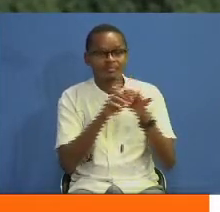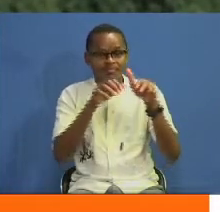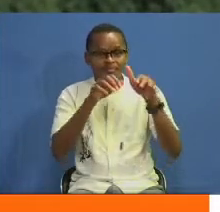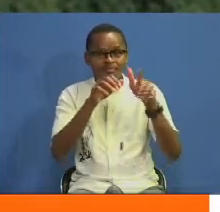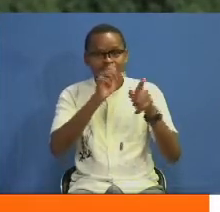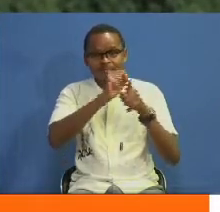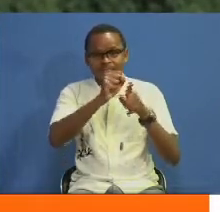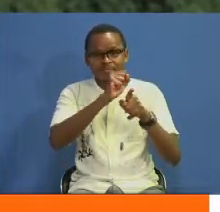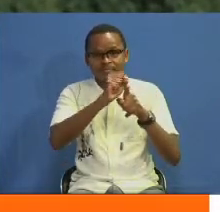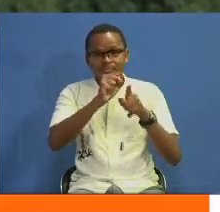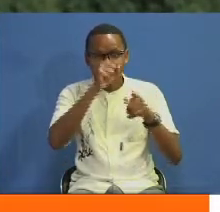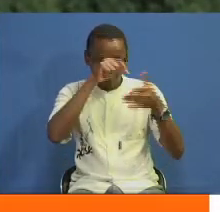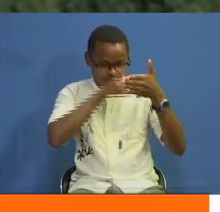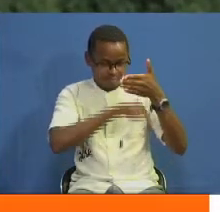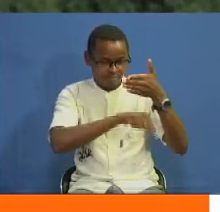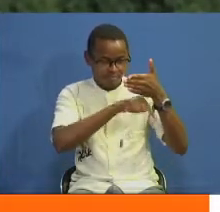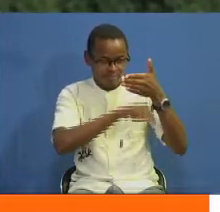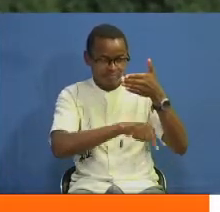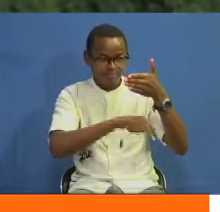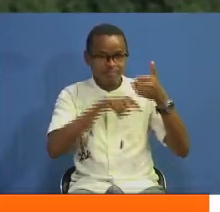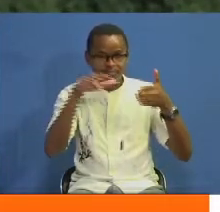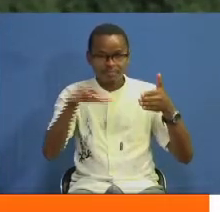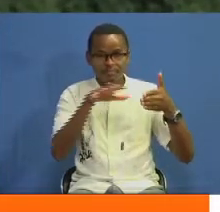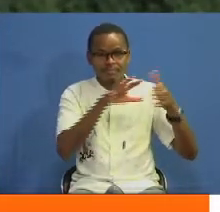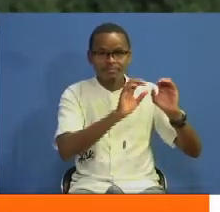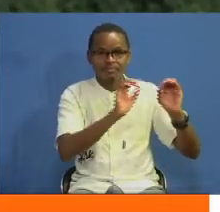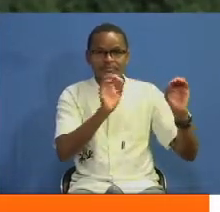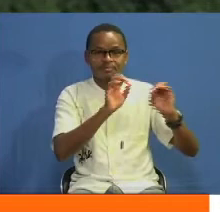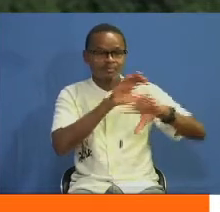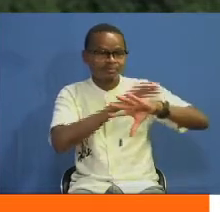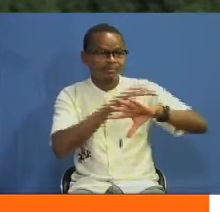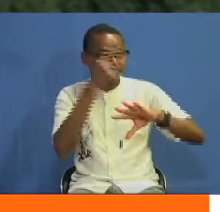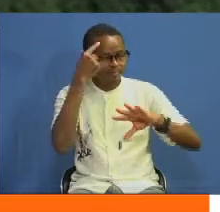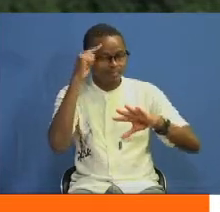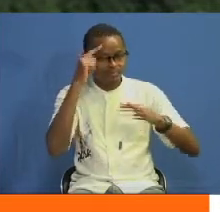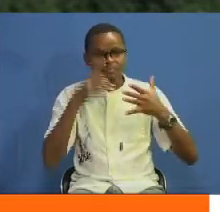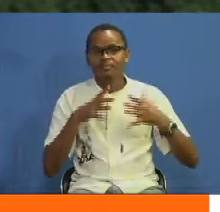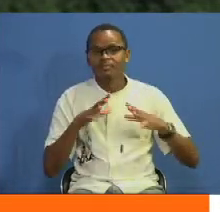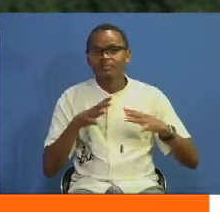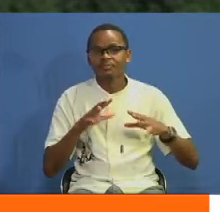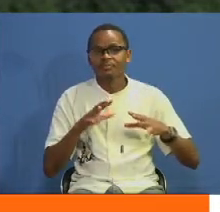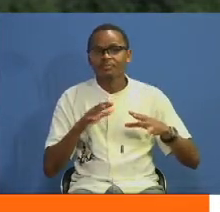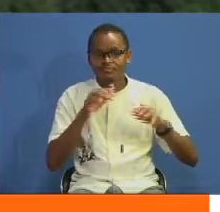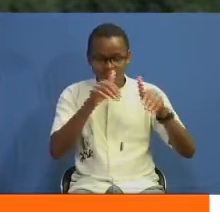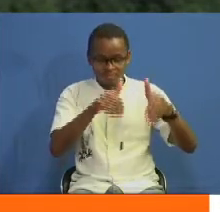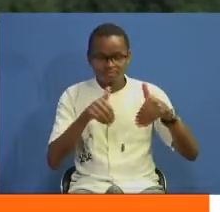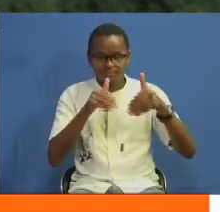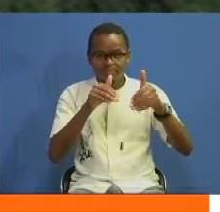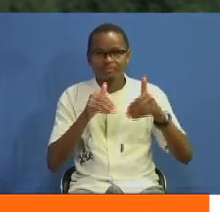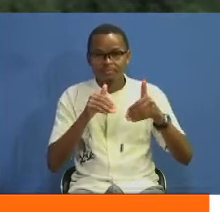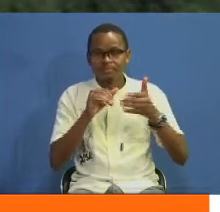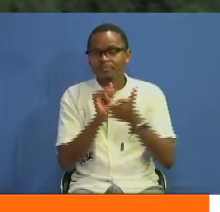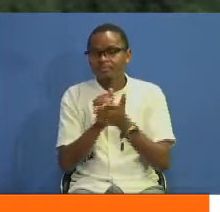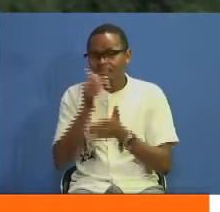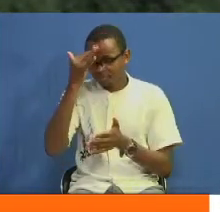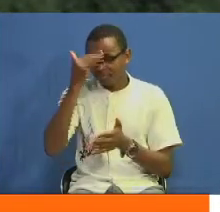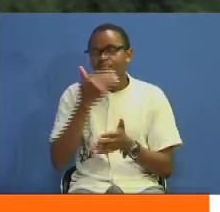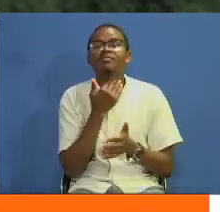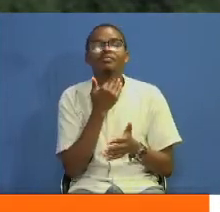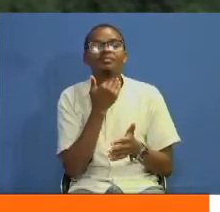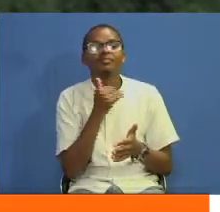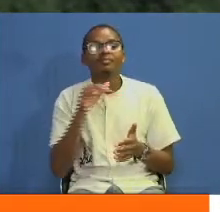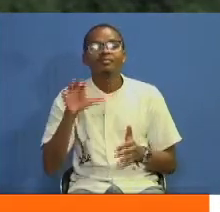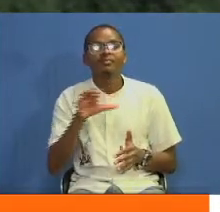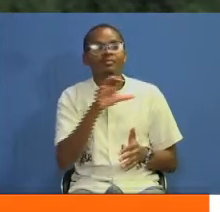zao la soko la ndani, ni soko lisilo imara zaidi kwa idadi ya watu wanaolima. Kwa hivyo nilitaka